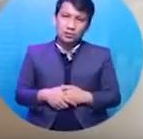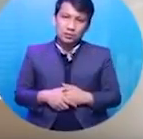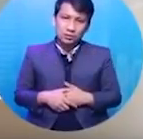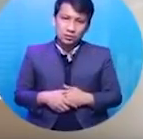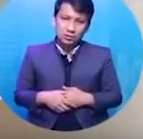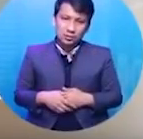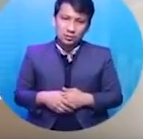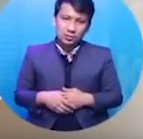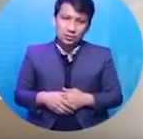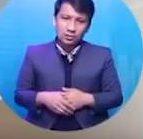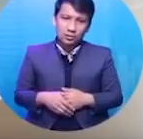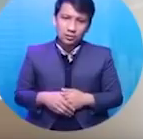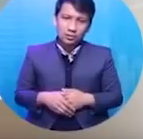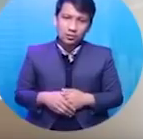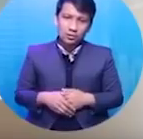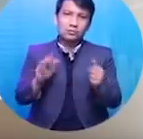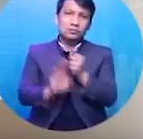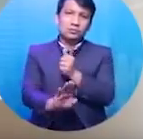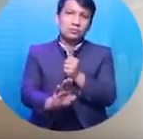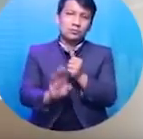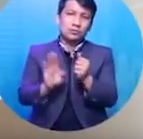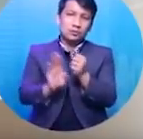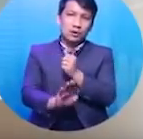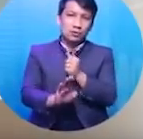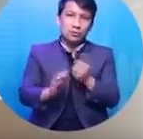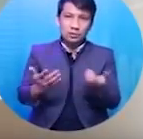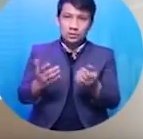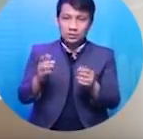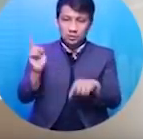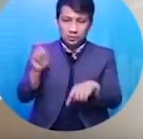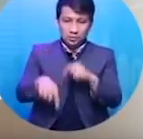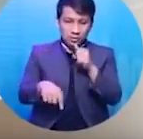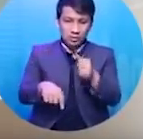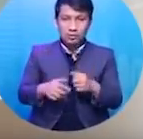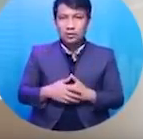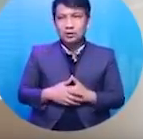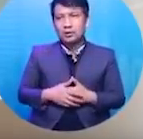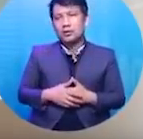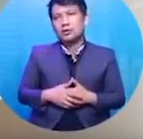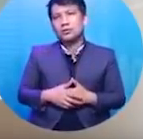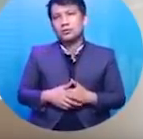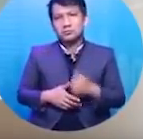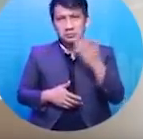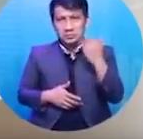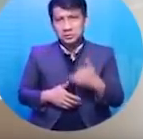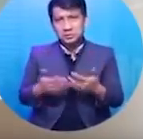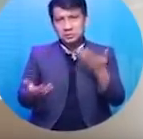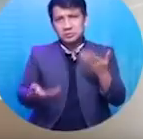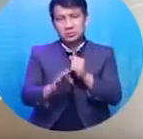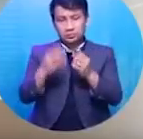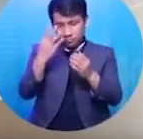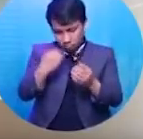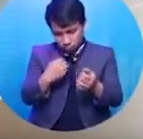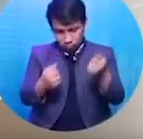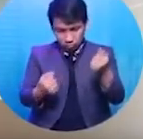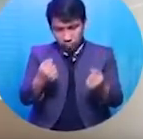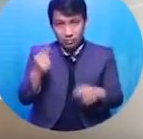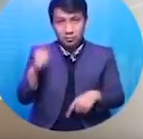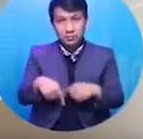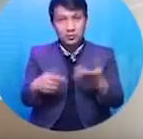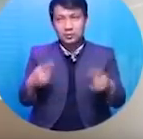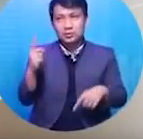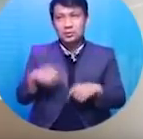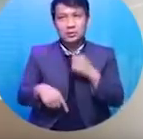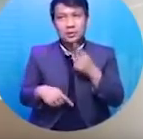ambulansya? Nalo po, nawalan mo ng preno yung ambulansya. Sa investigasyon naman po, naroon naman po. O baka naman eh, nawalan ka ng ulirat? Ay, sir, hindi